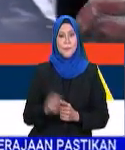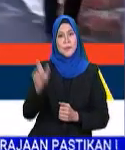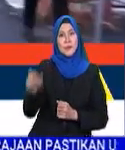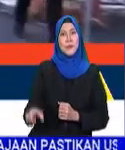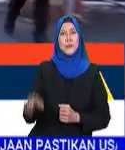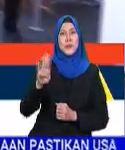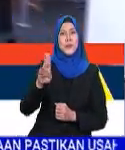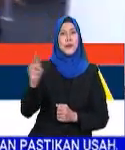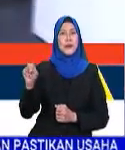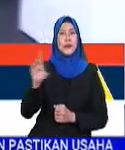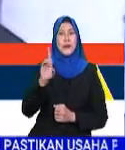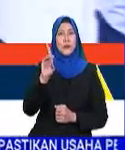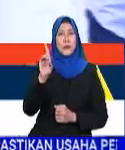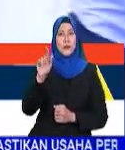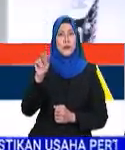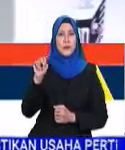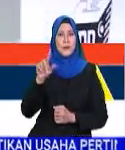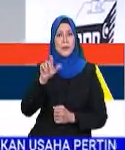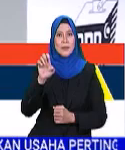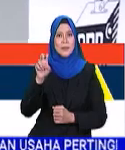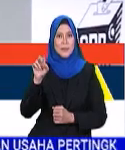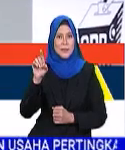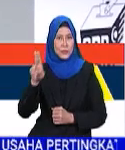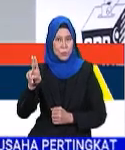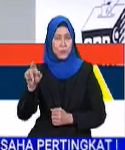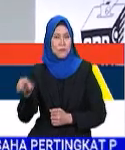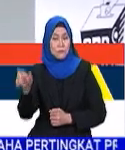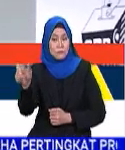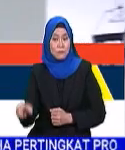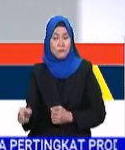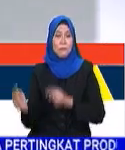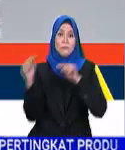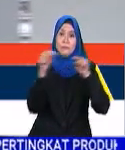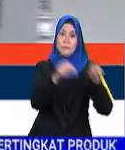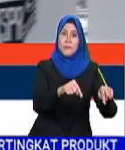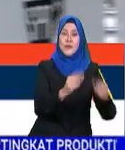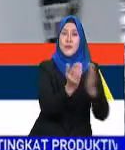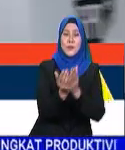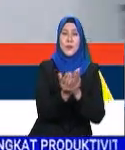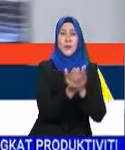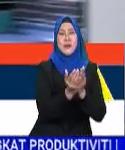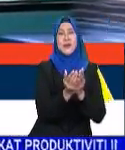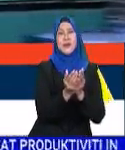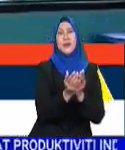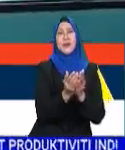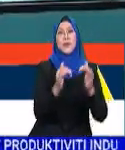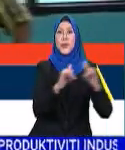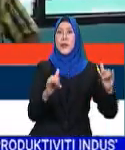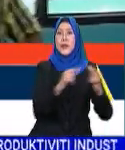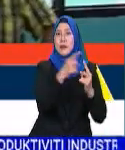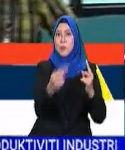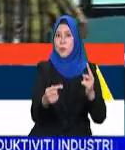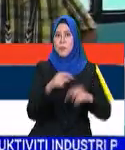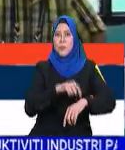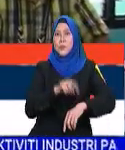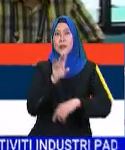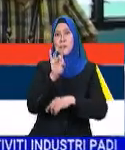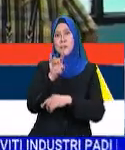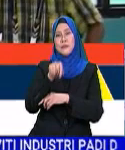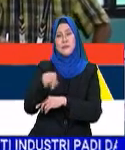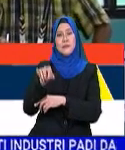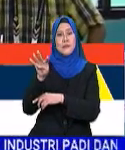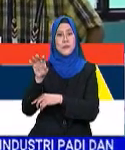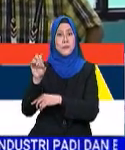Calon BN Dun Lendu, Datuk Seri Sulaiman Mat Ali pula hadir mengundi di Sekolah Kebangsaan Durian Daun pada 8.40 minit pagi